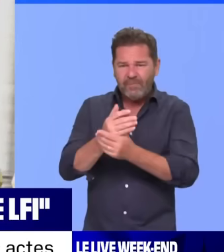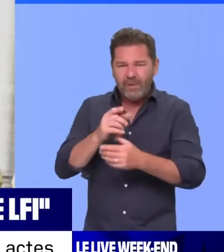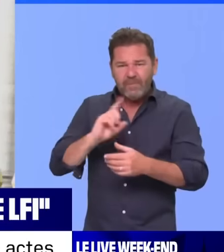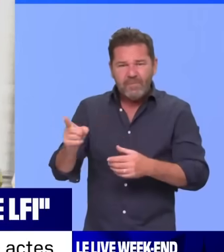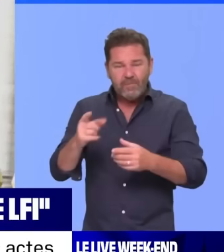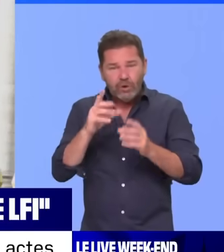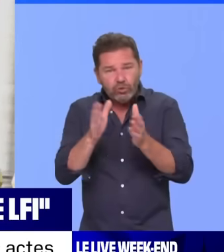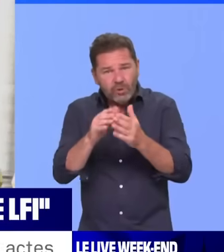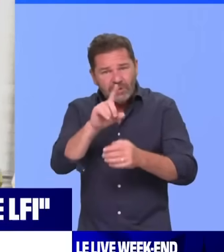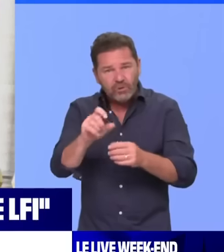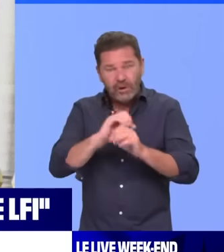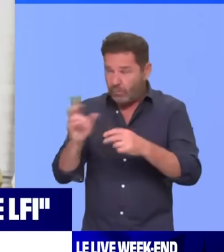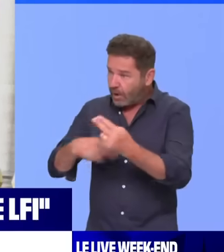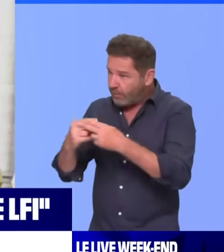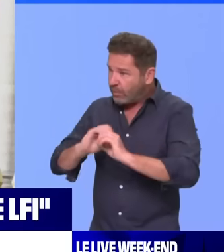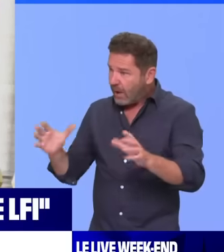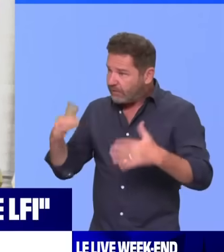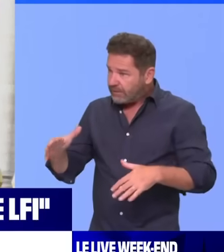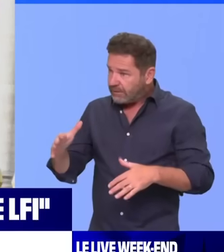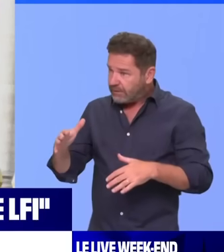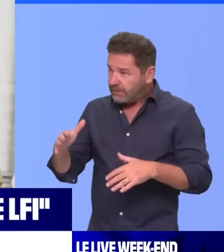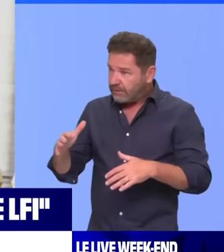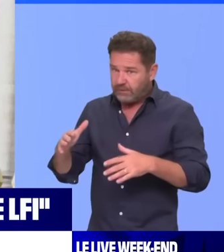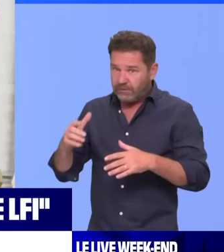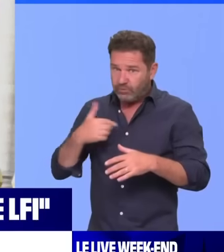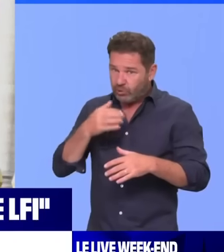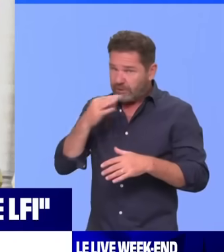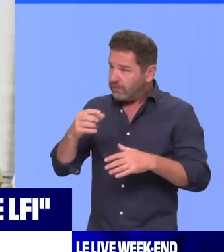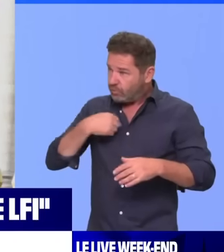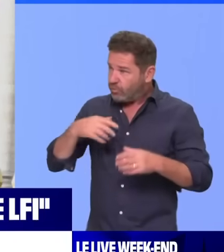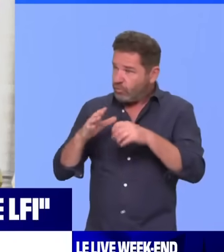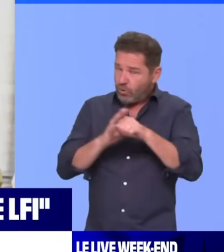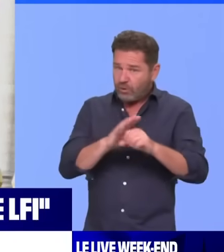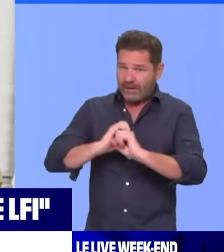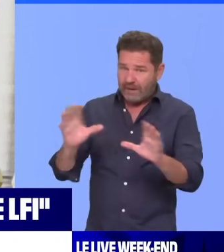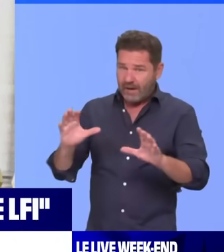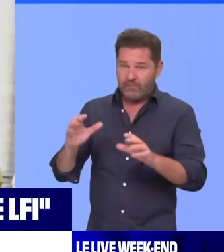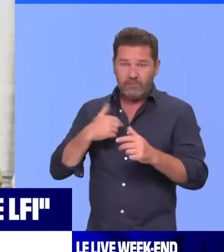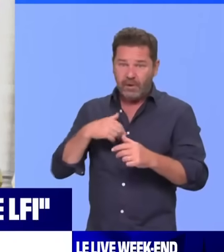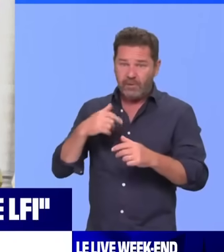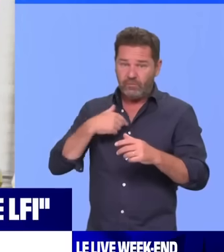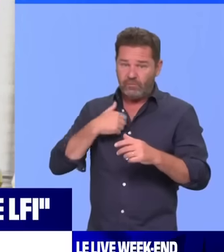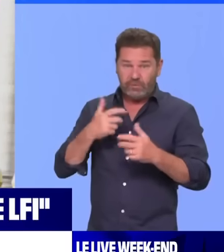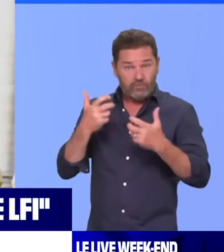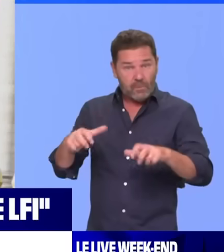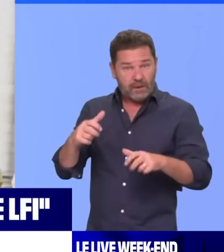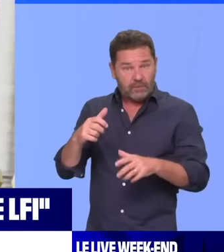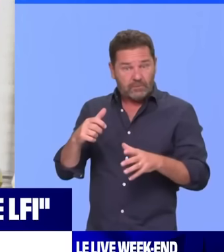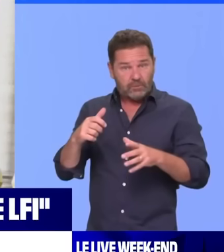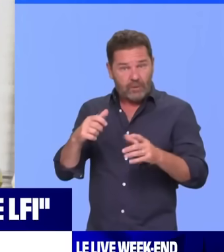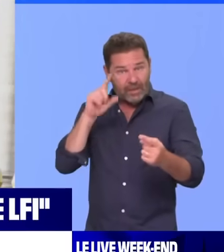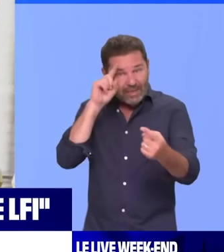sociales du bois dans mes réponse je pense j'ai été très clair sur nos positions mais je ne laisserai pas non plus cette campagne ne pas parler du